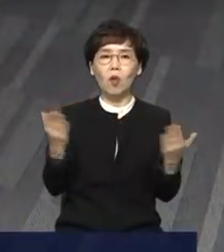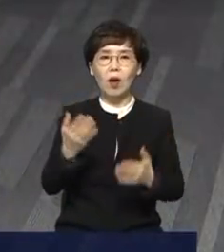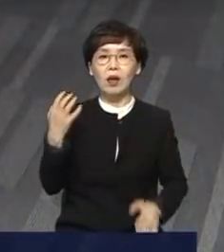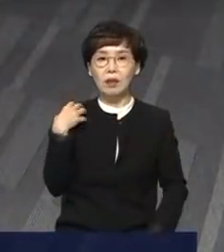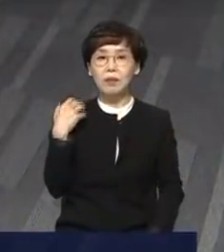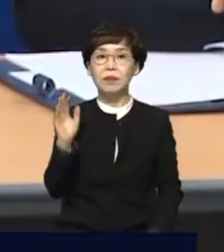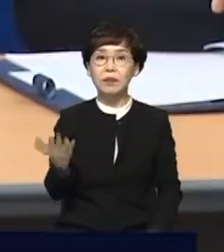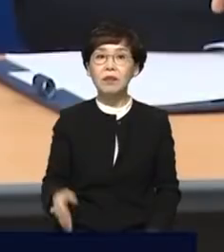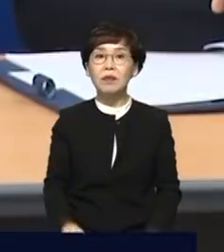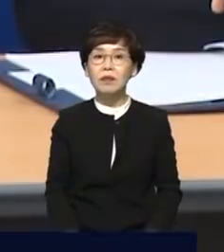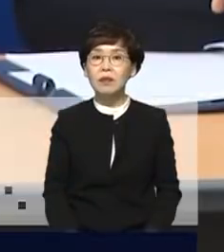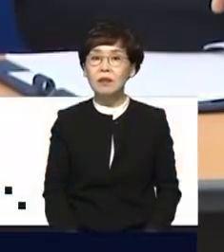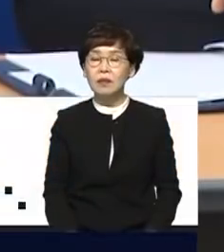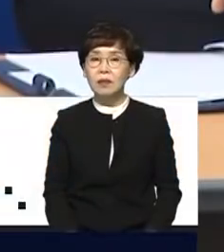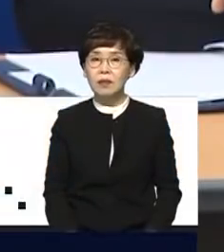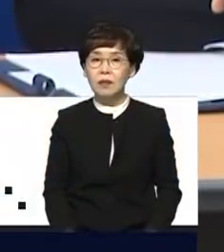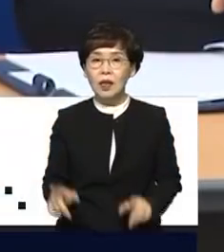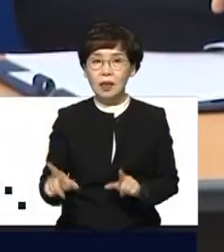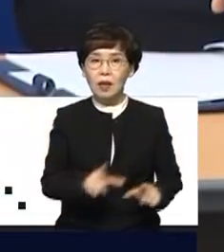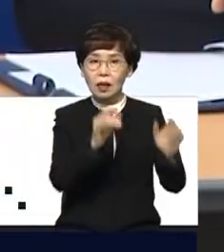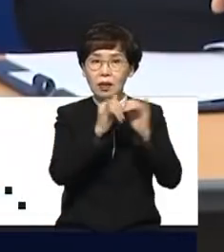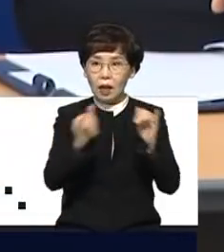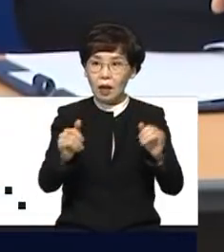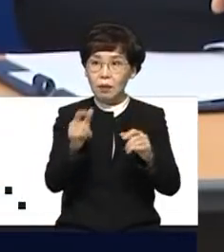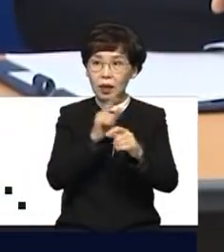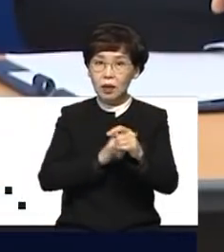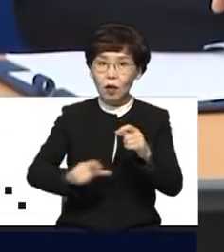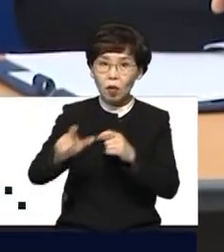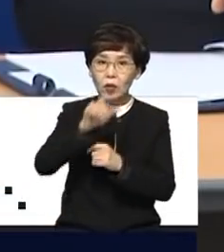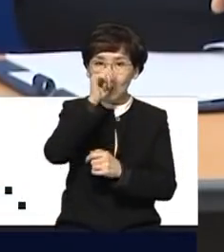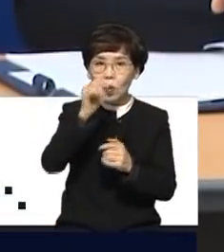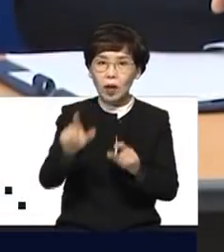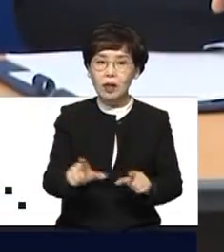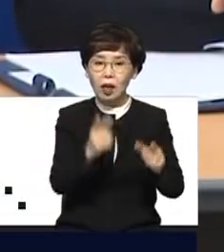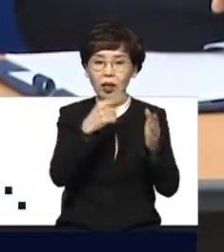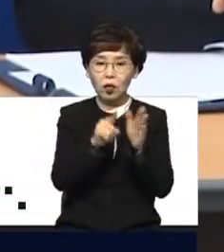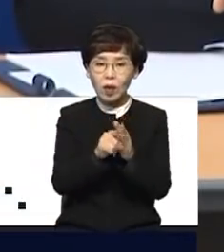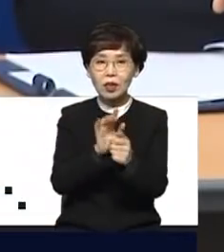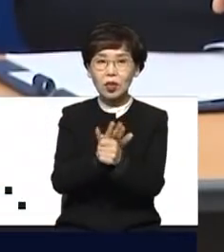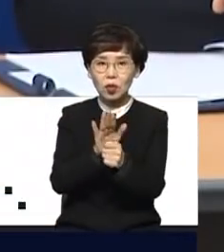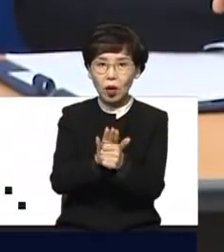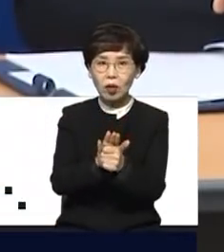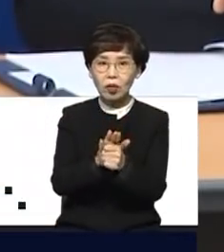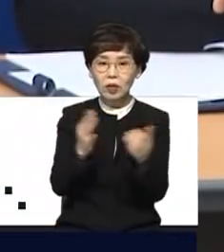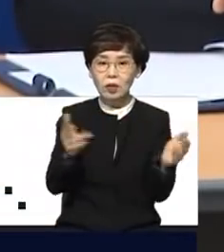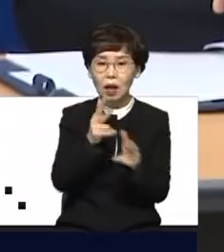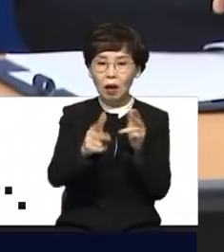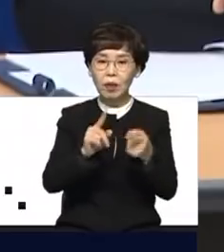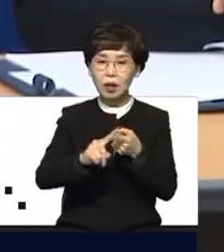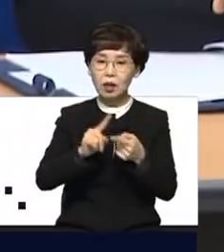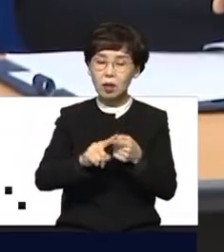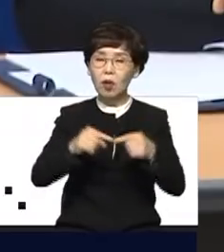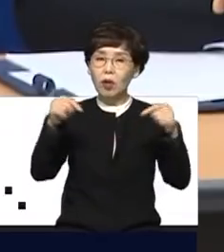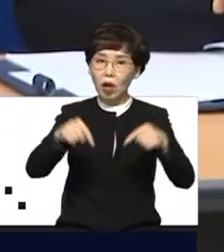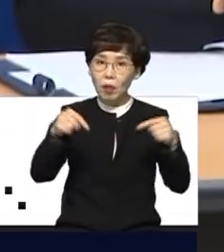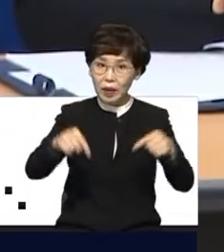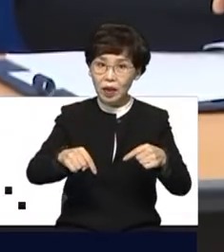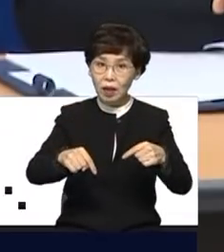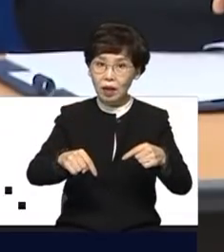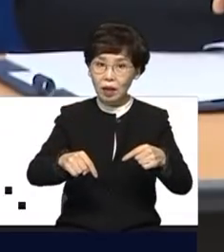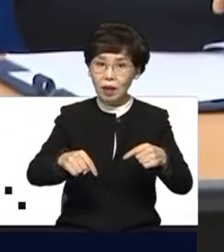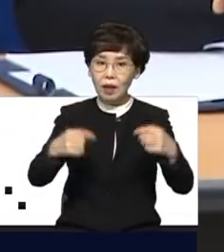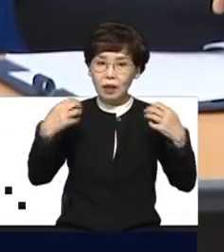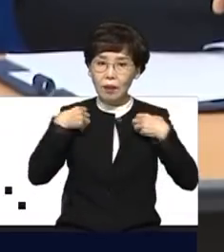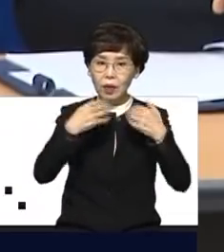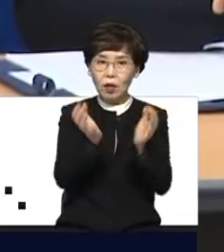됩니다. 우리 주민 삶의 질을 향상하기 위한 지원 사업, 이런 것들에 대해서도 항상 협의체 틀을